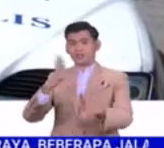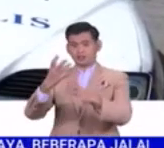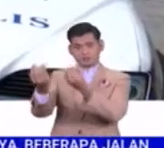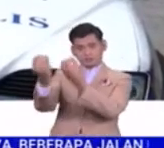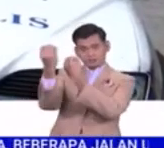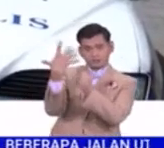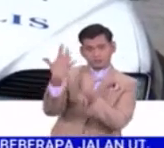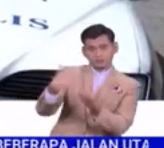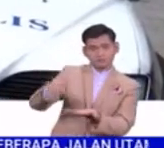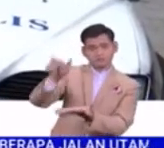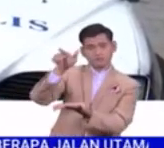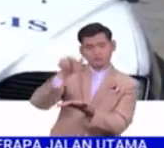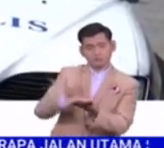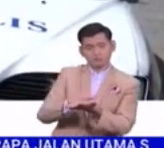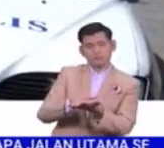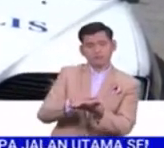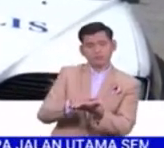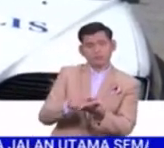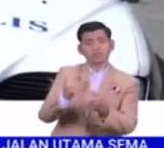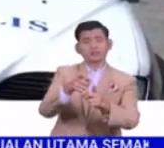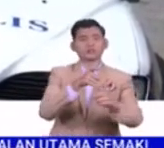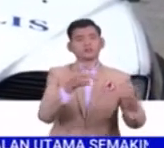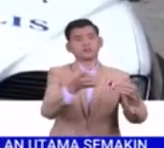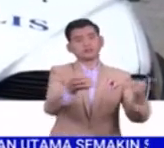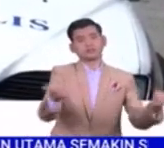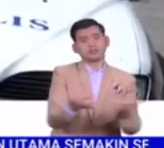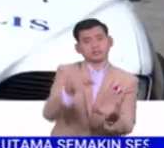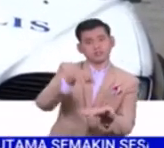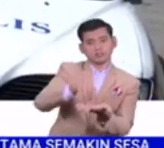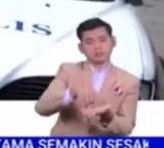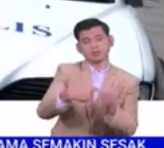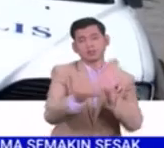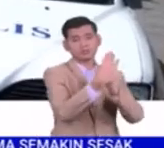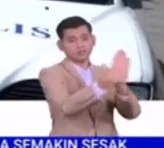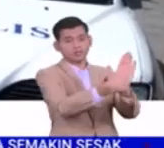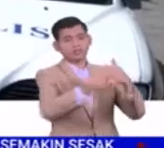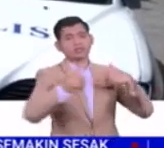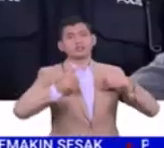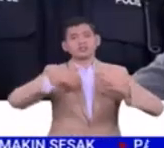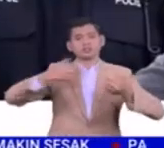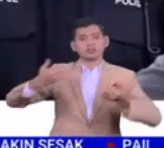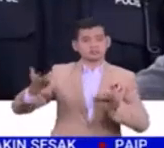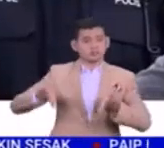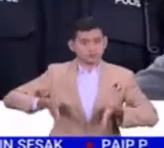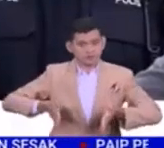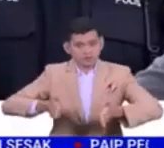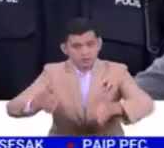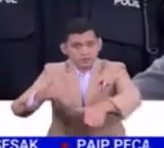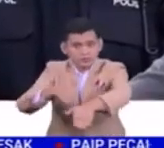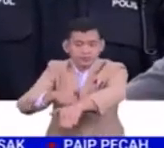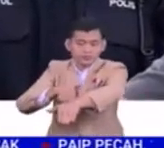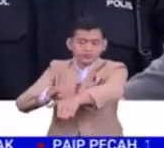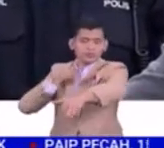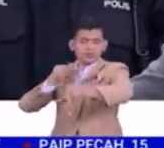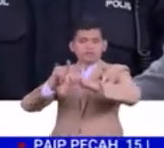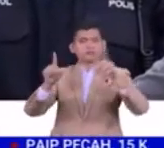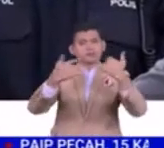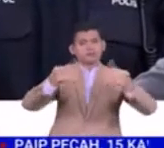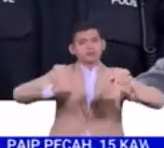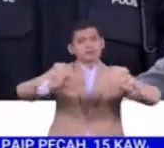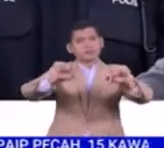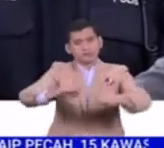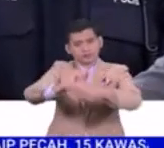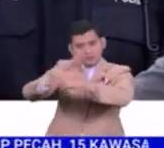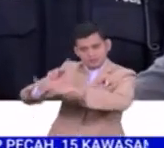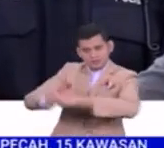laporan daripada daerah-daerah ini menunjukkan keadaan lalu lintas agak sesak sedikit tapi masih lagi terkawal lah.